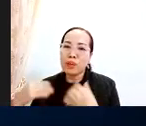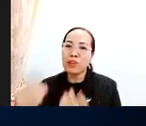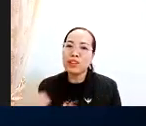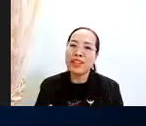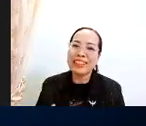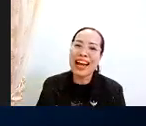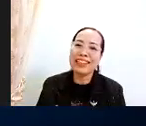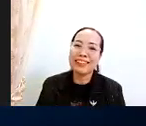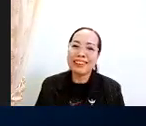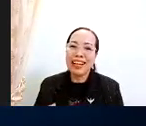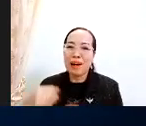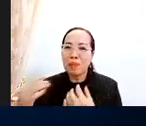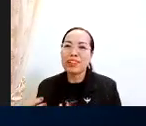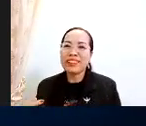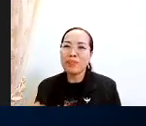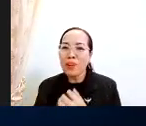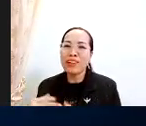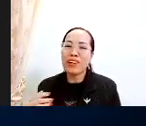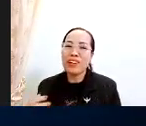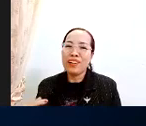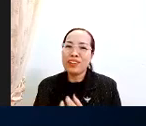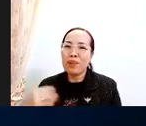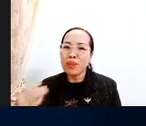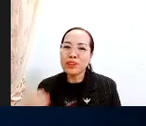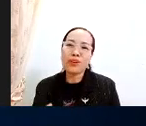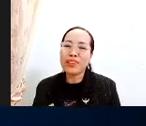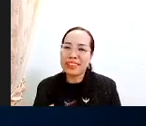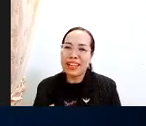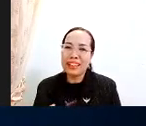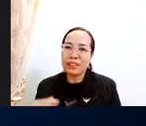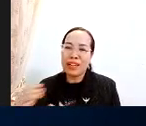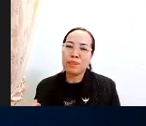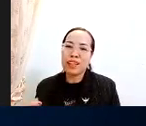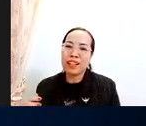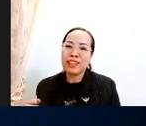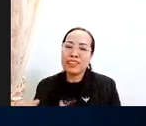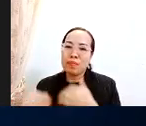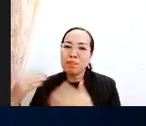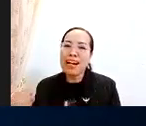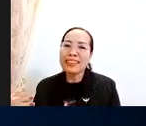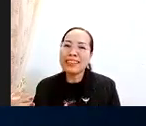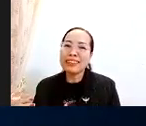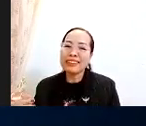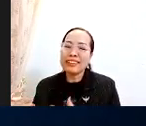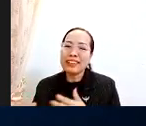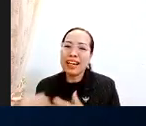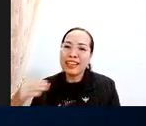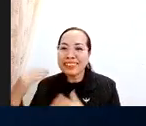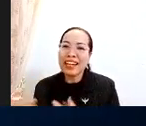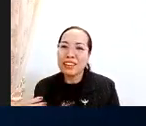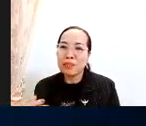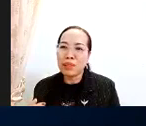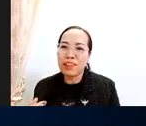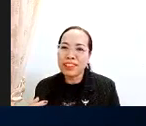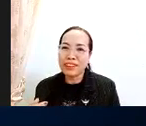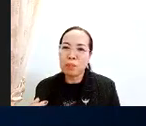niệm nhom đôi chỉ miên đài áo vật muôi đò mất ruột cha đại sầm rập chậm băng nơi cái hai thắc